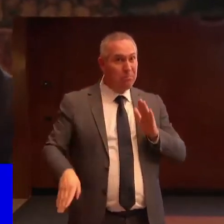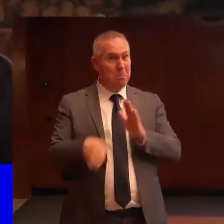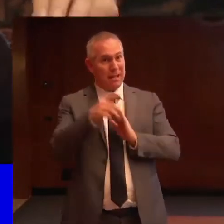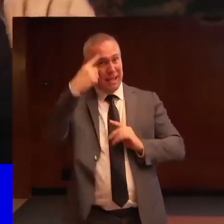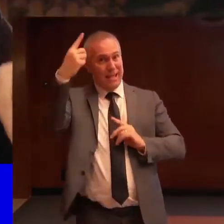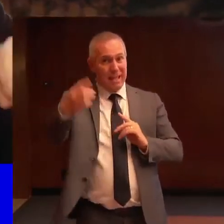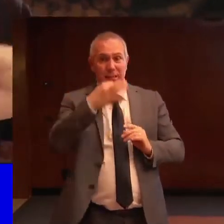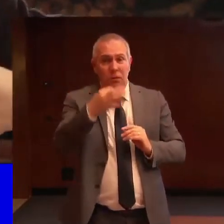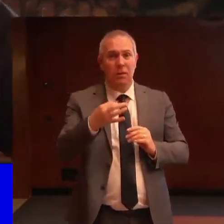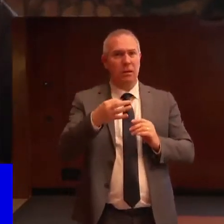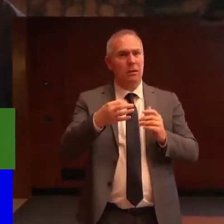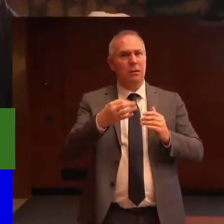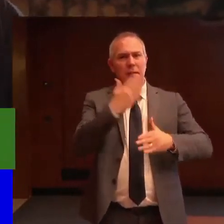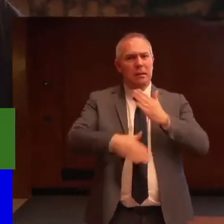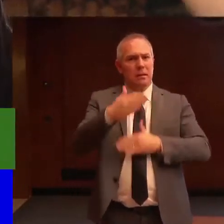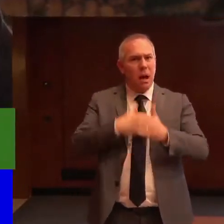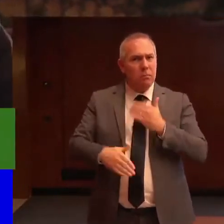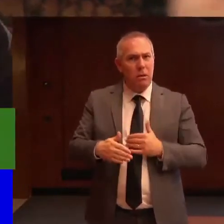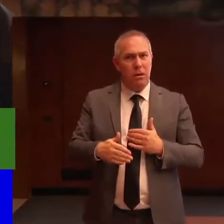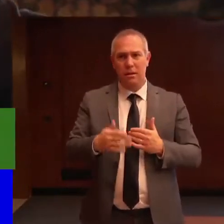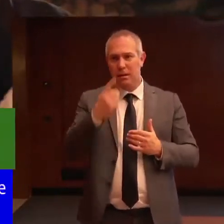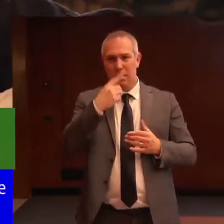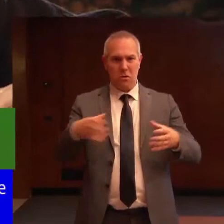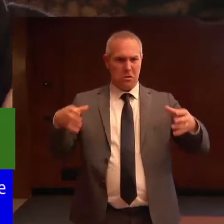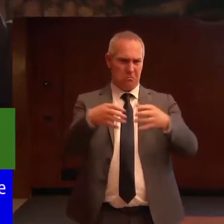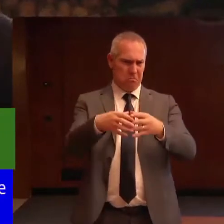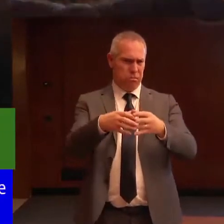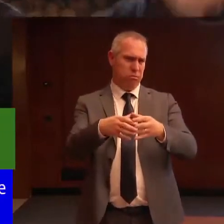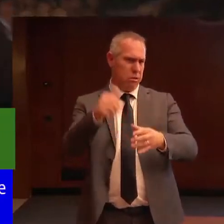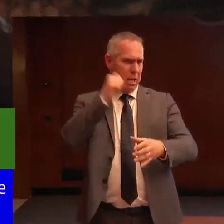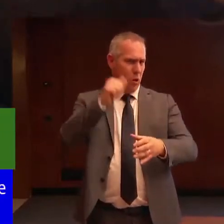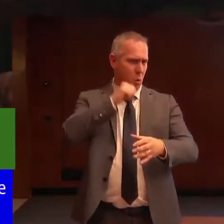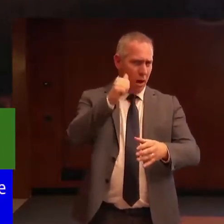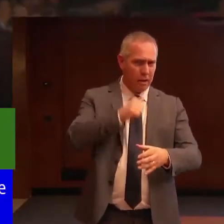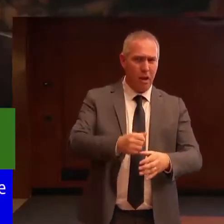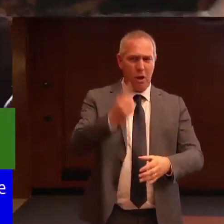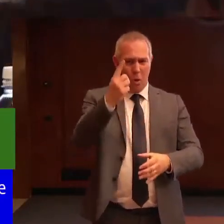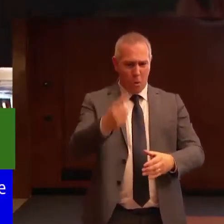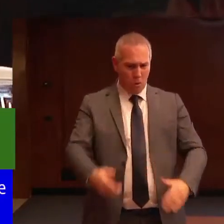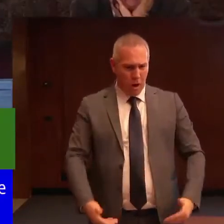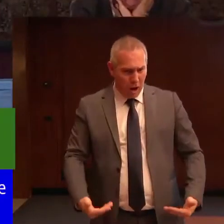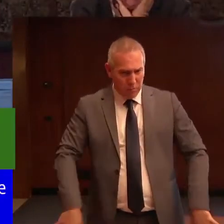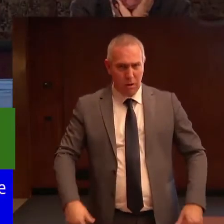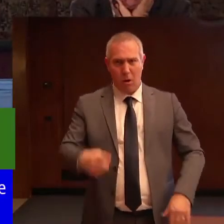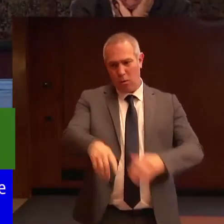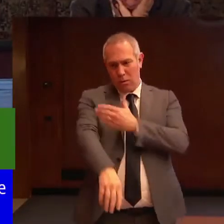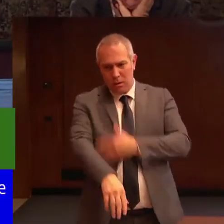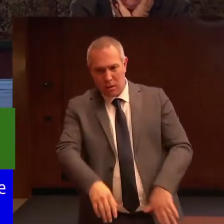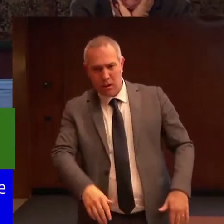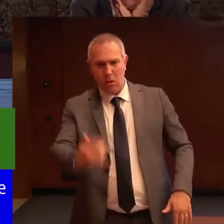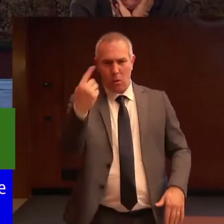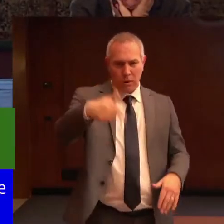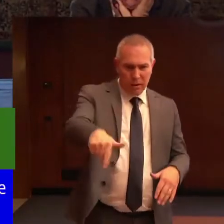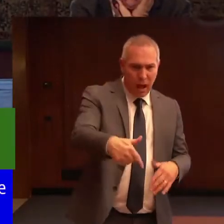viene raccontata con una banda di delinquenti, uno senza gambe, l'altra senza braccia, un nano,